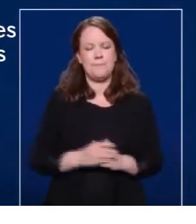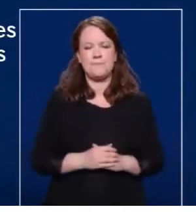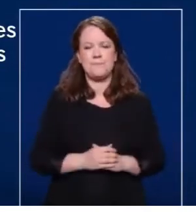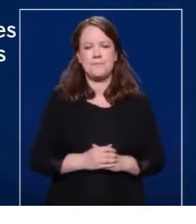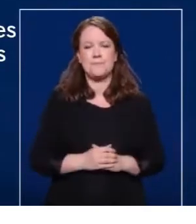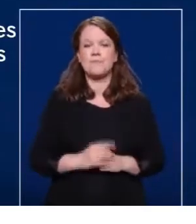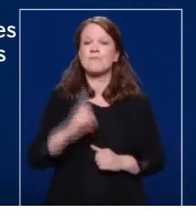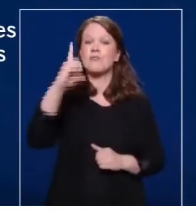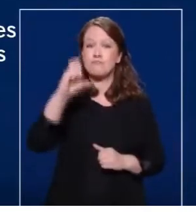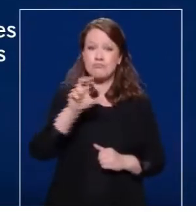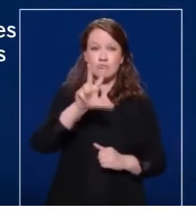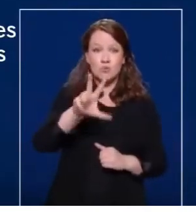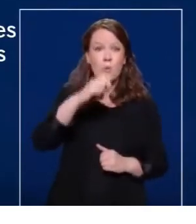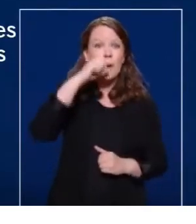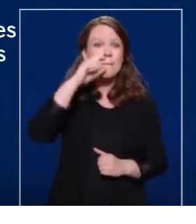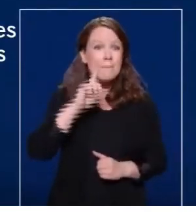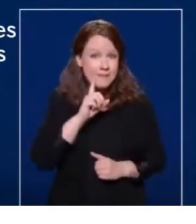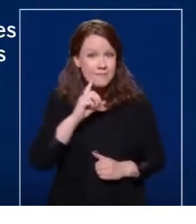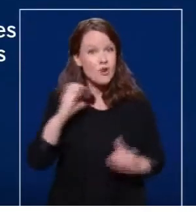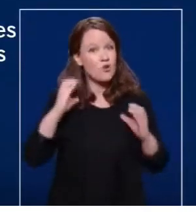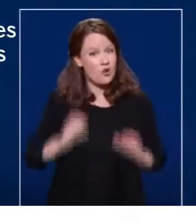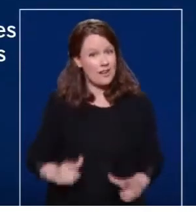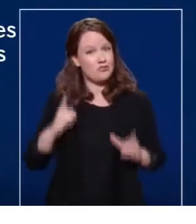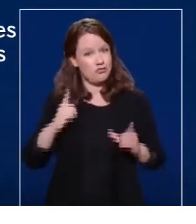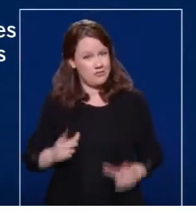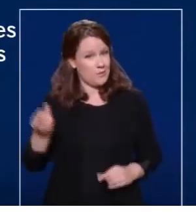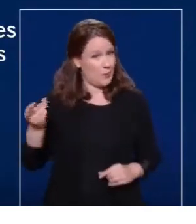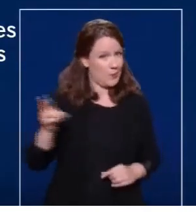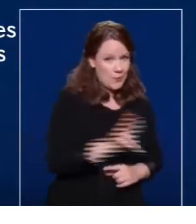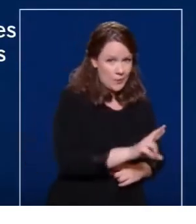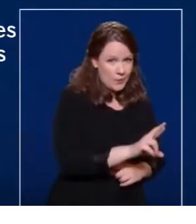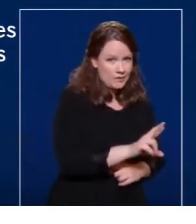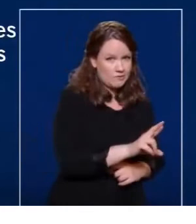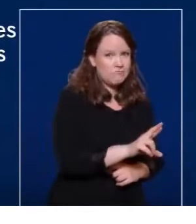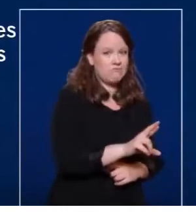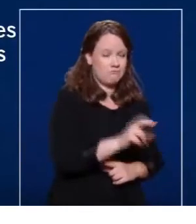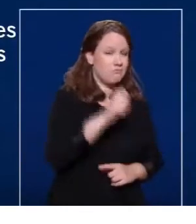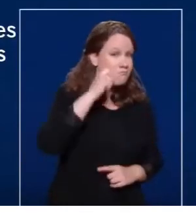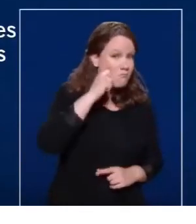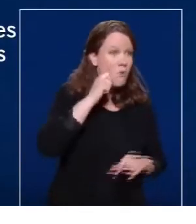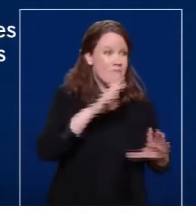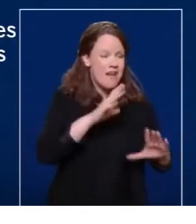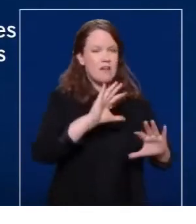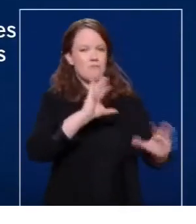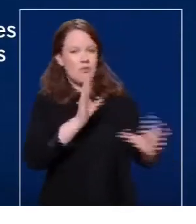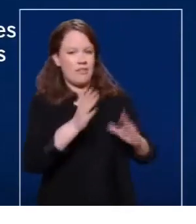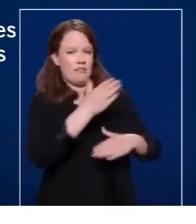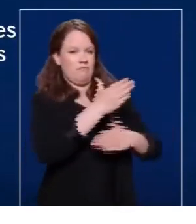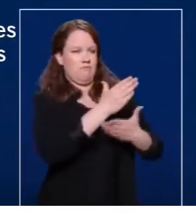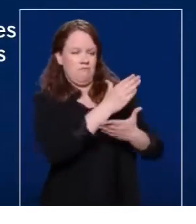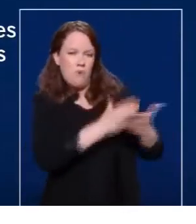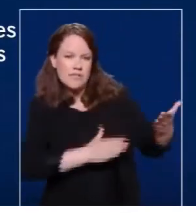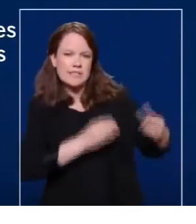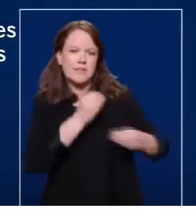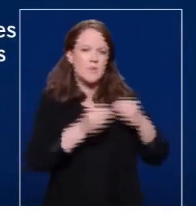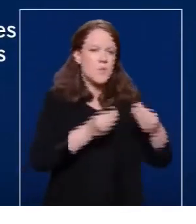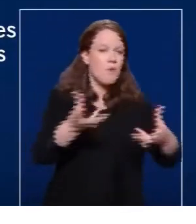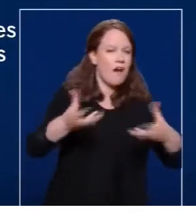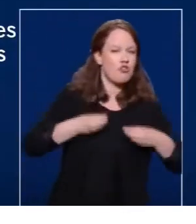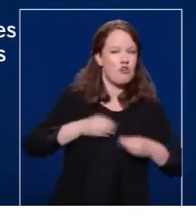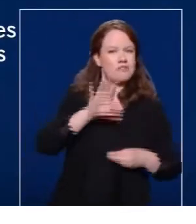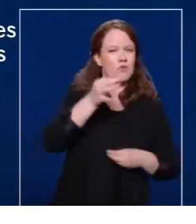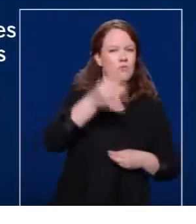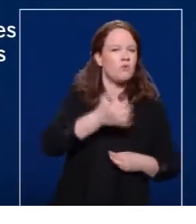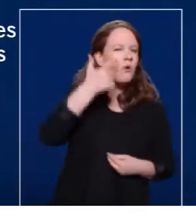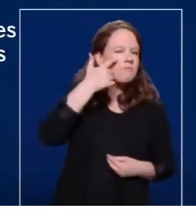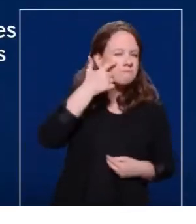retrouver physiquement leurs établissements, le cas échéant, avec des jauges adaptées. Je sais, croyez-moi, ce